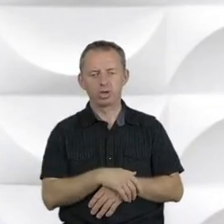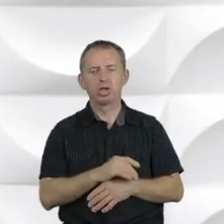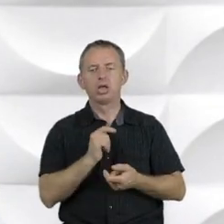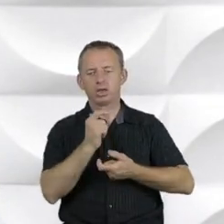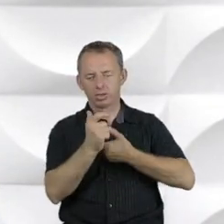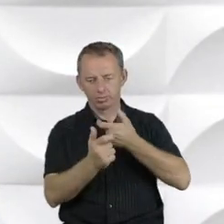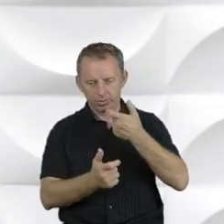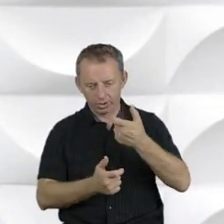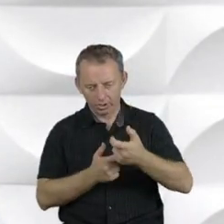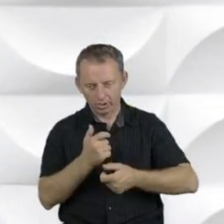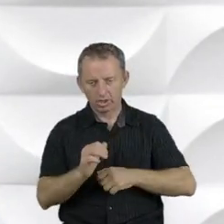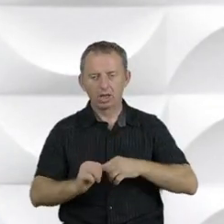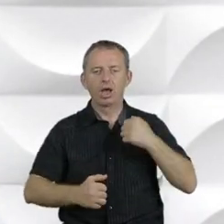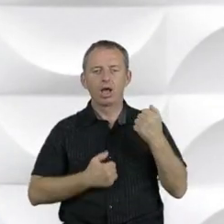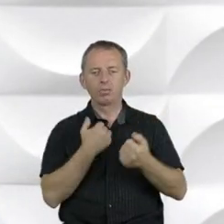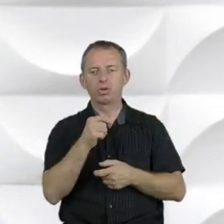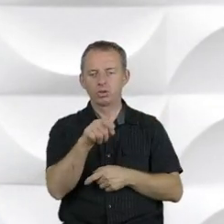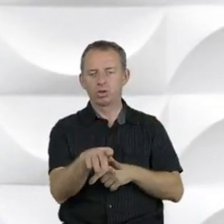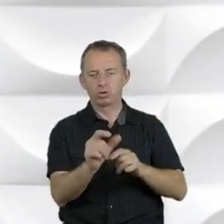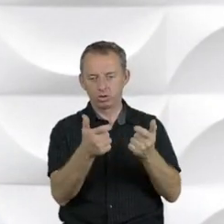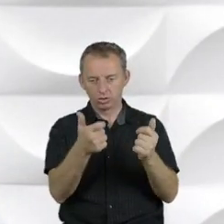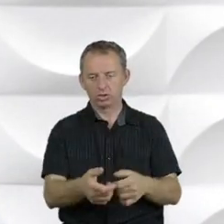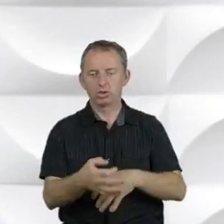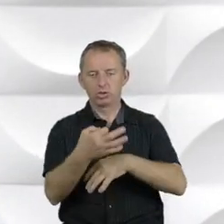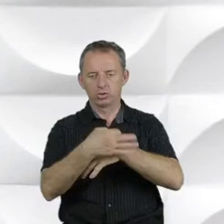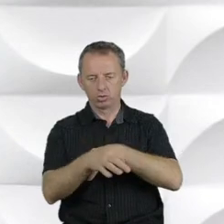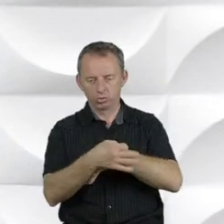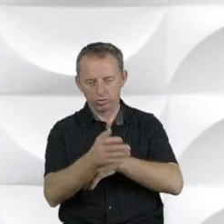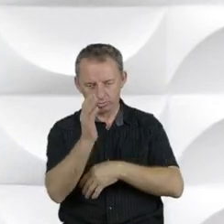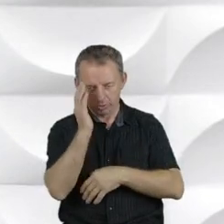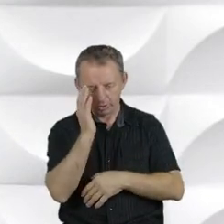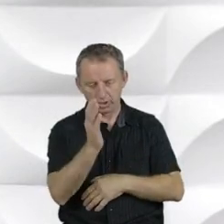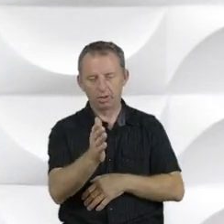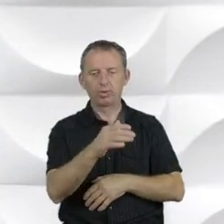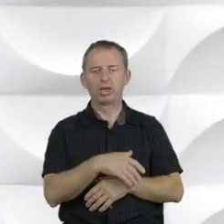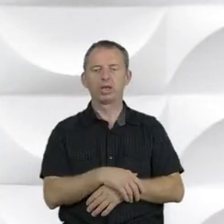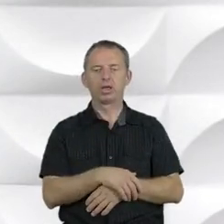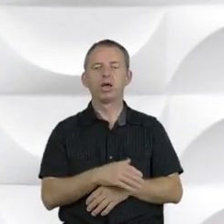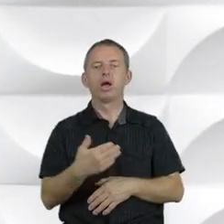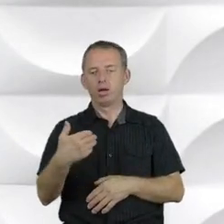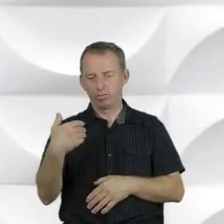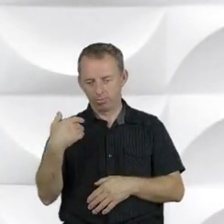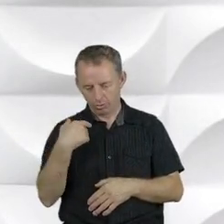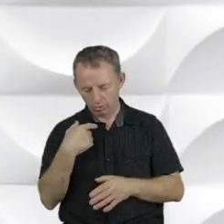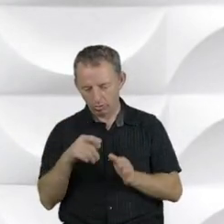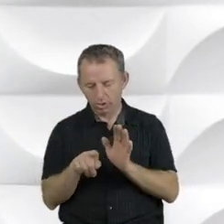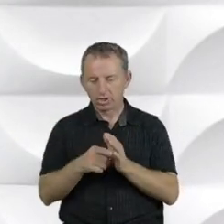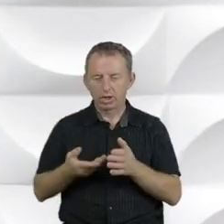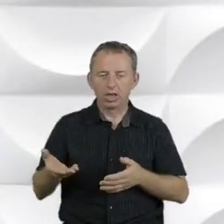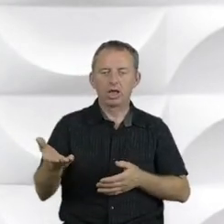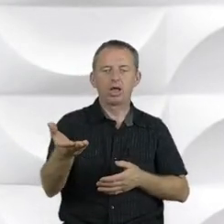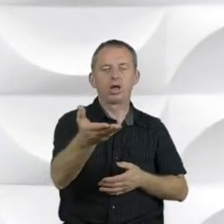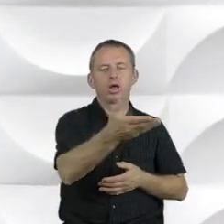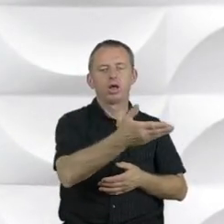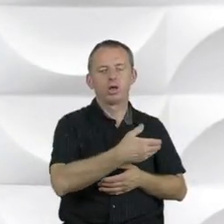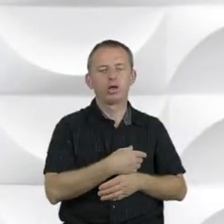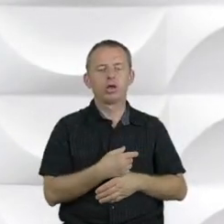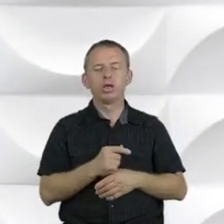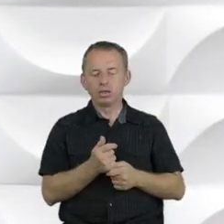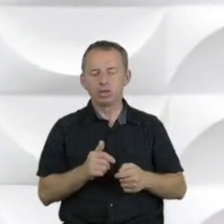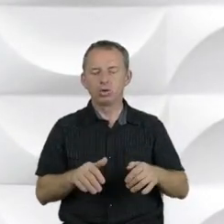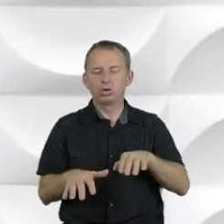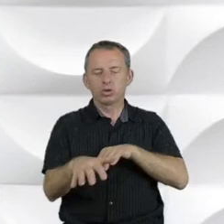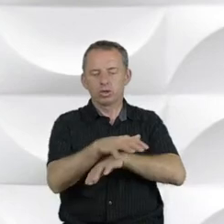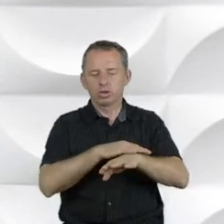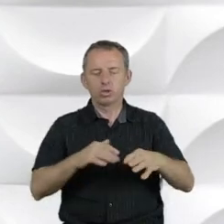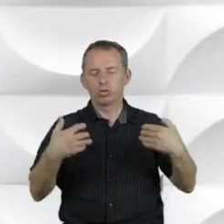spraw, aby to, co dzisiaj studiować będziemy, było dla nas w sensie duchowym